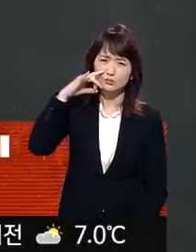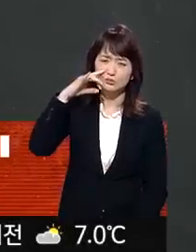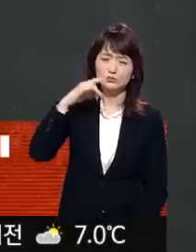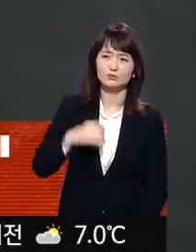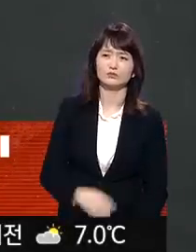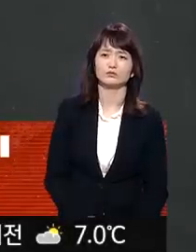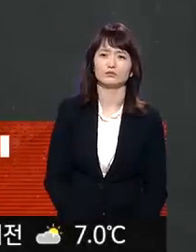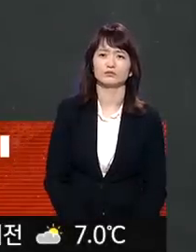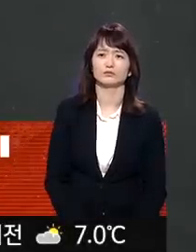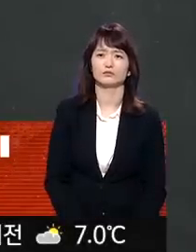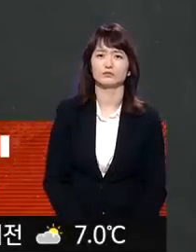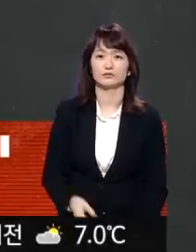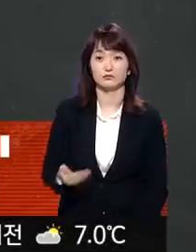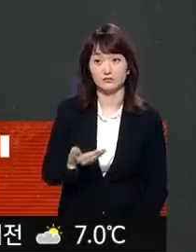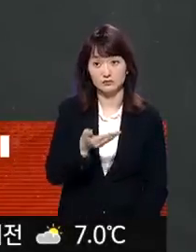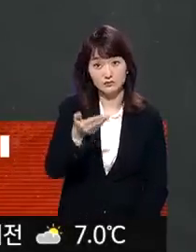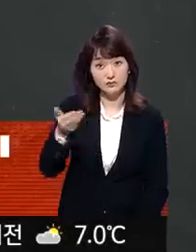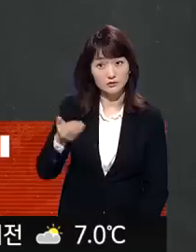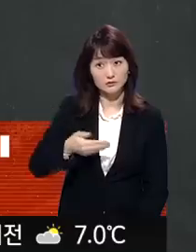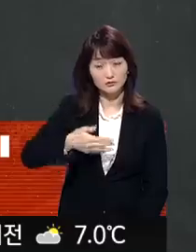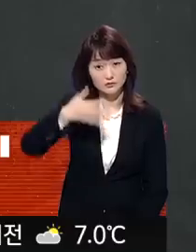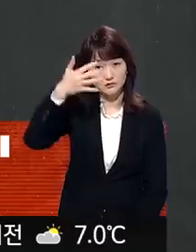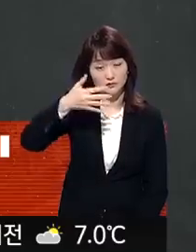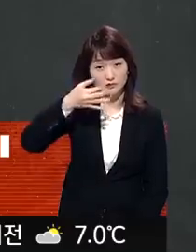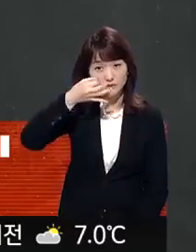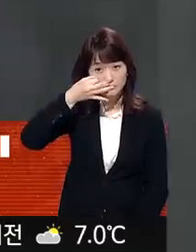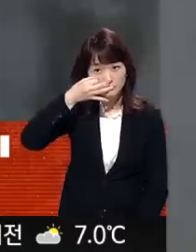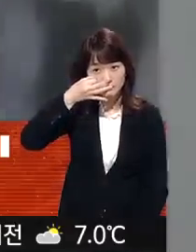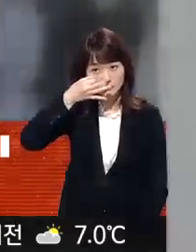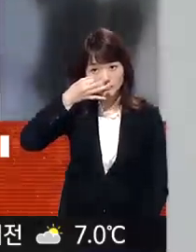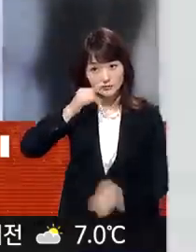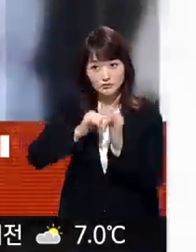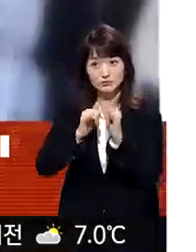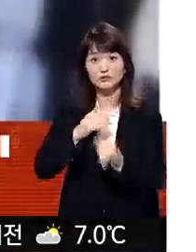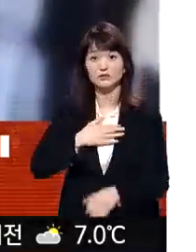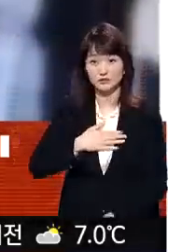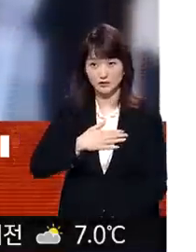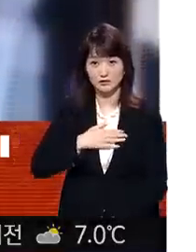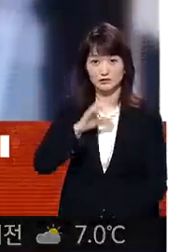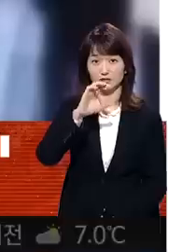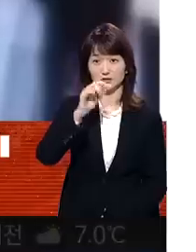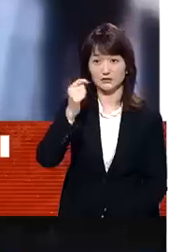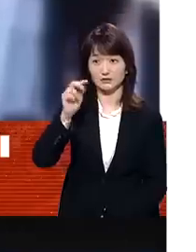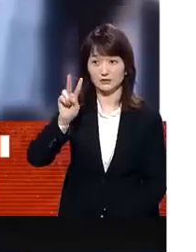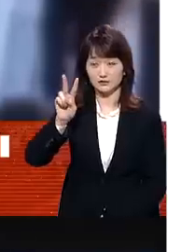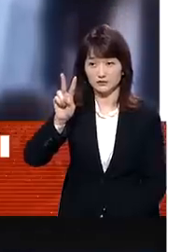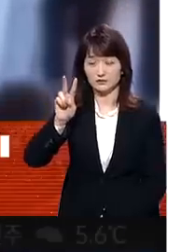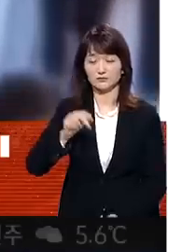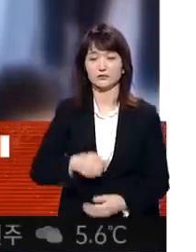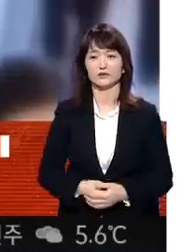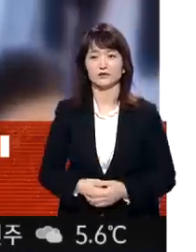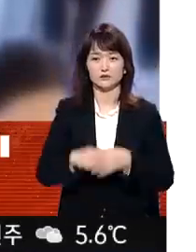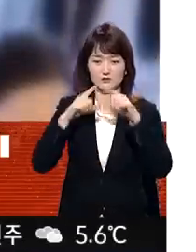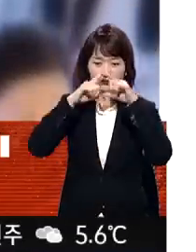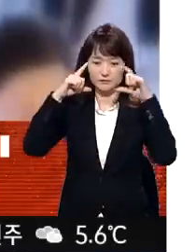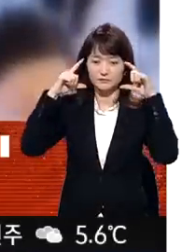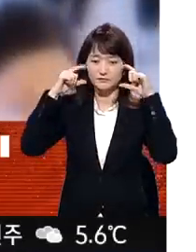저 시청자 여러분 혹시나 이 동영상을 보신 분들은 다 아시겠지만 CCTV를 보면 마스크를 타고 딱 있습니다.